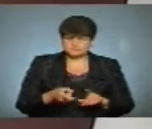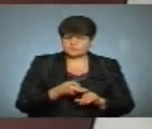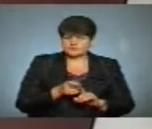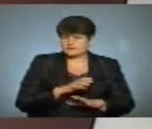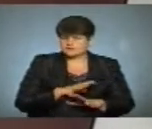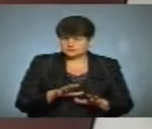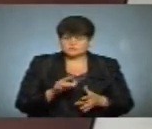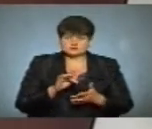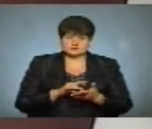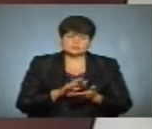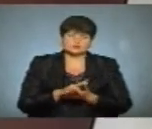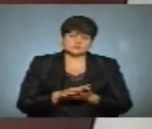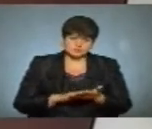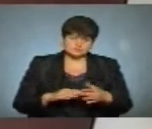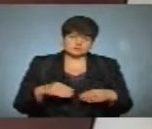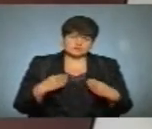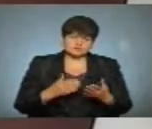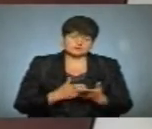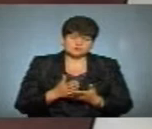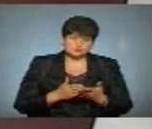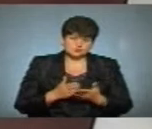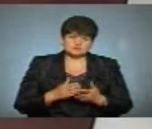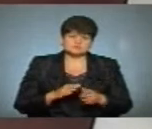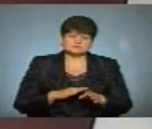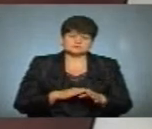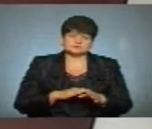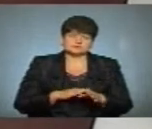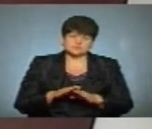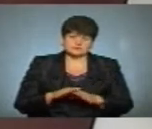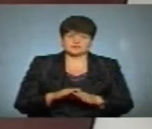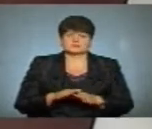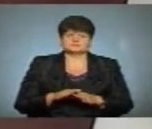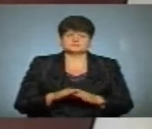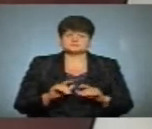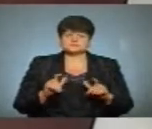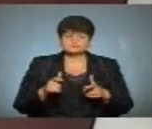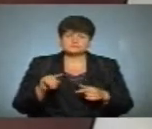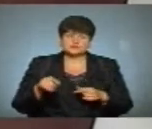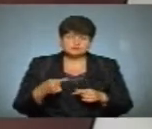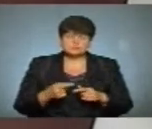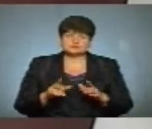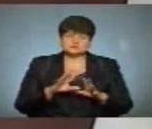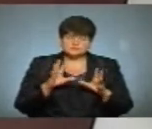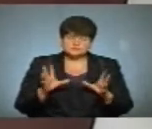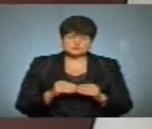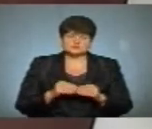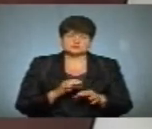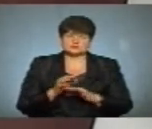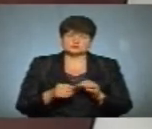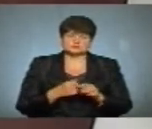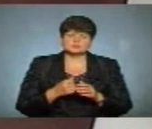центр продовжує надавати послуги з дотриманням карантинних вимог. Загалом, каже Світлана Матіпура, за добу в області зробили